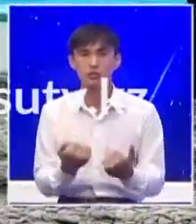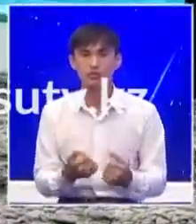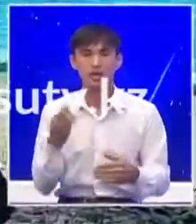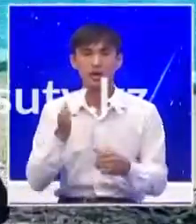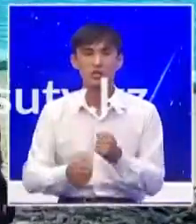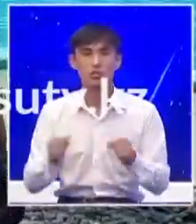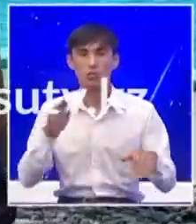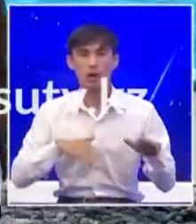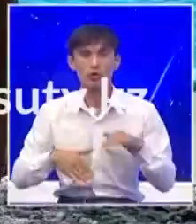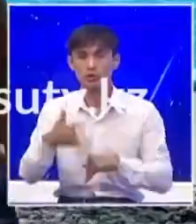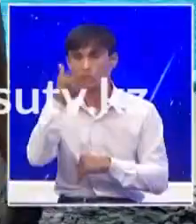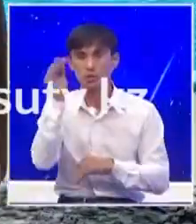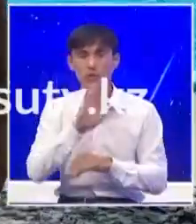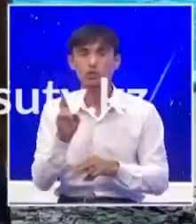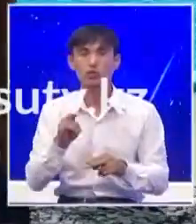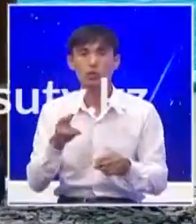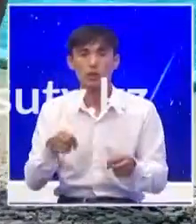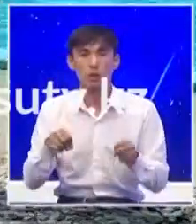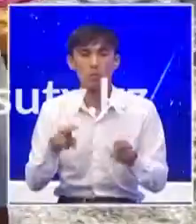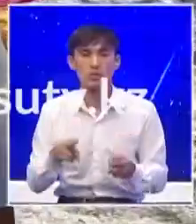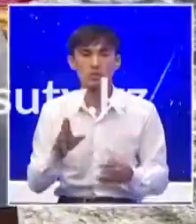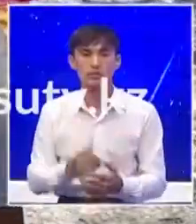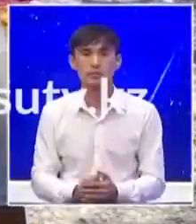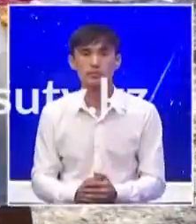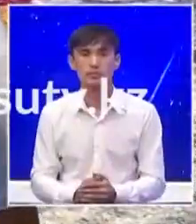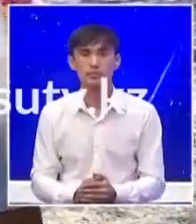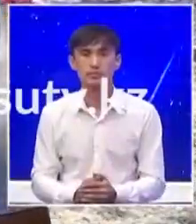не забывал о том, что со стихией шутить нельзя.